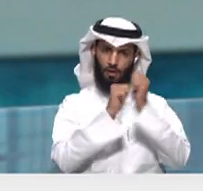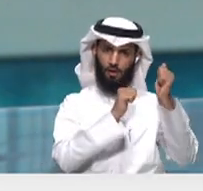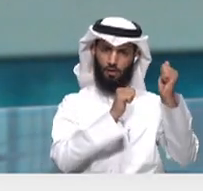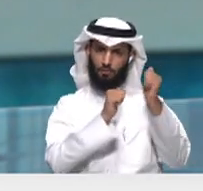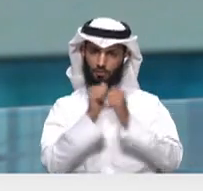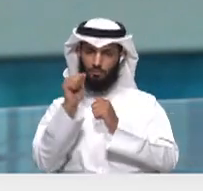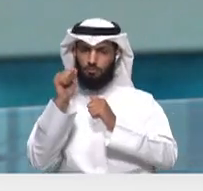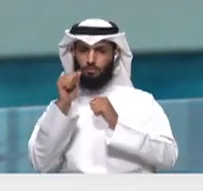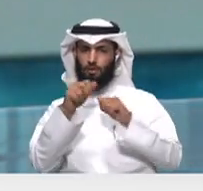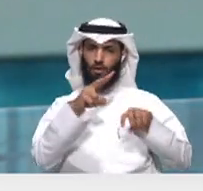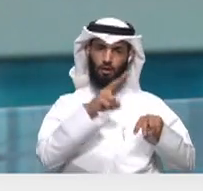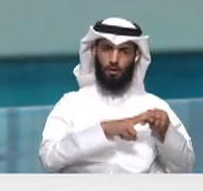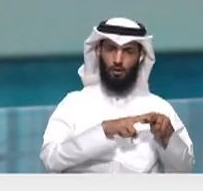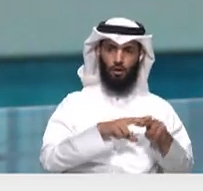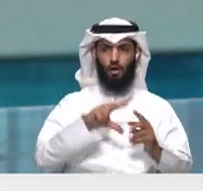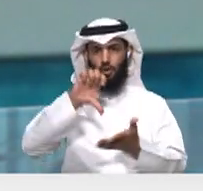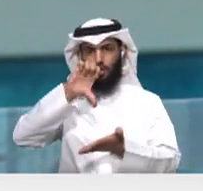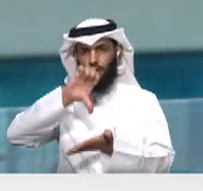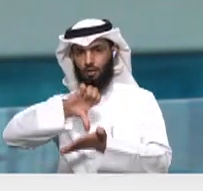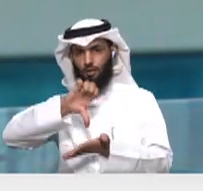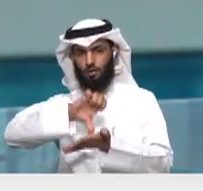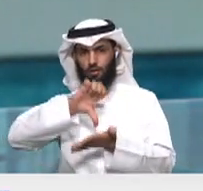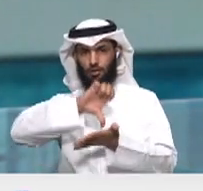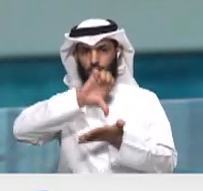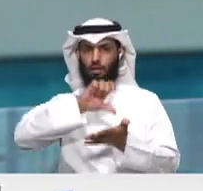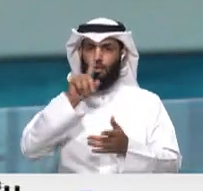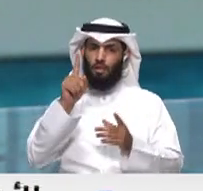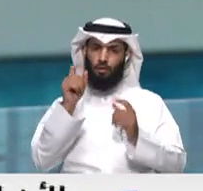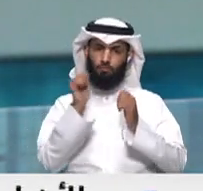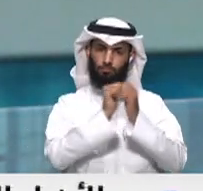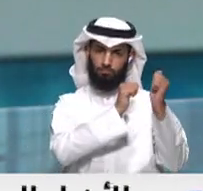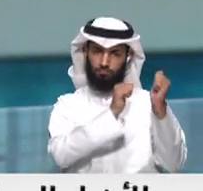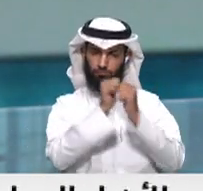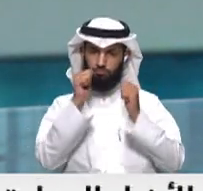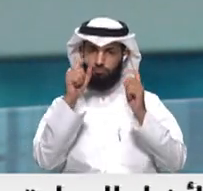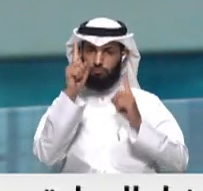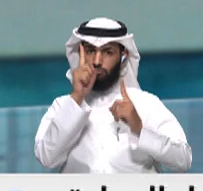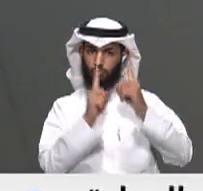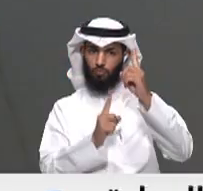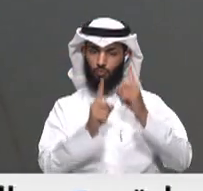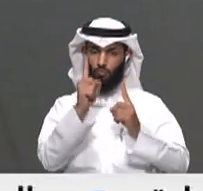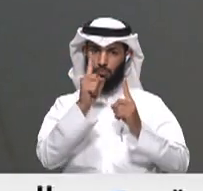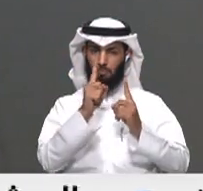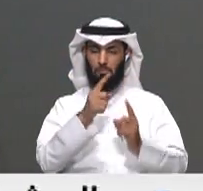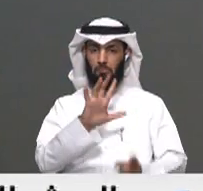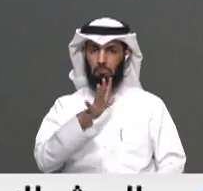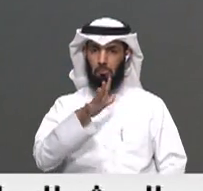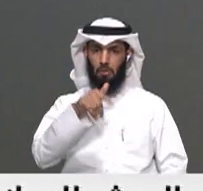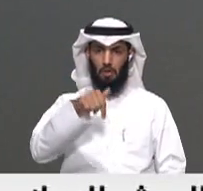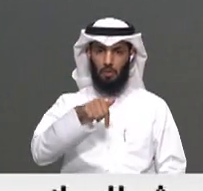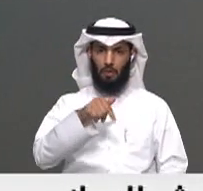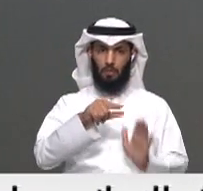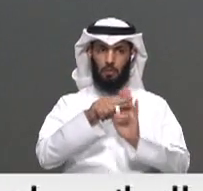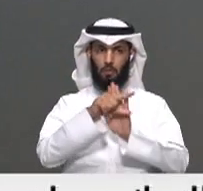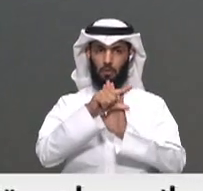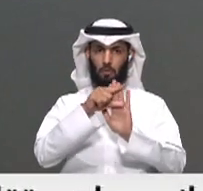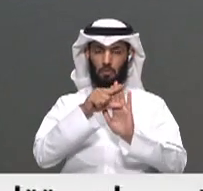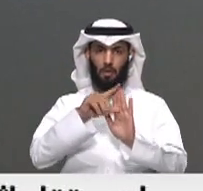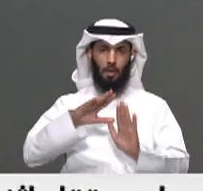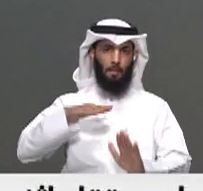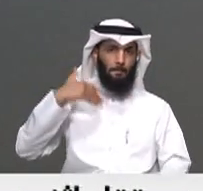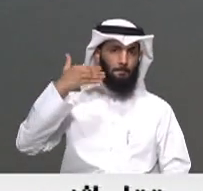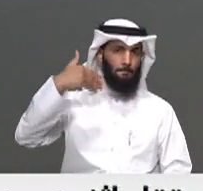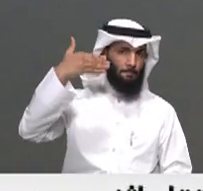المتبادل بين الجانبين الإيراني والإسرائيلي، ألا ممكن أن يكون هذا بمثابة يقود إلى